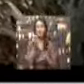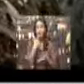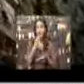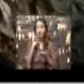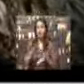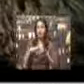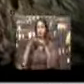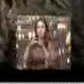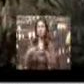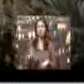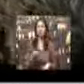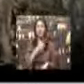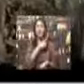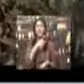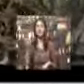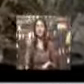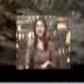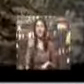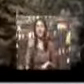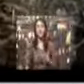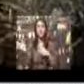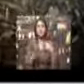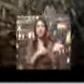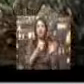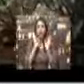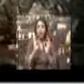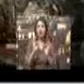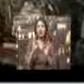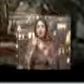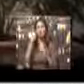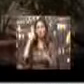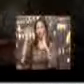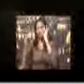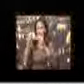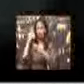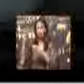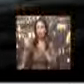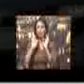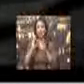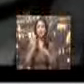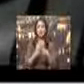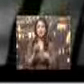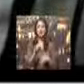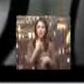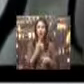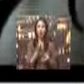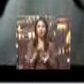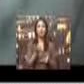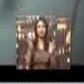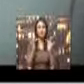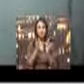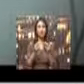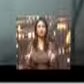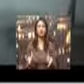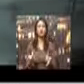100 مليون جنيه في السنه عشان نعالج العيان دول. الدوله بتجيب لنا حوالي 20 مليون. كل الكلام ده عجز بيحصل